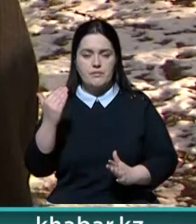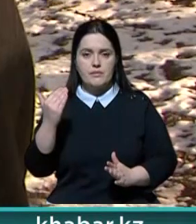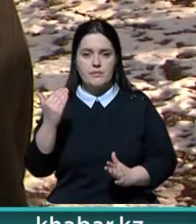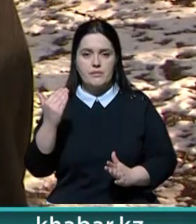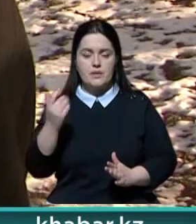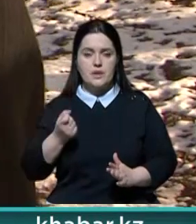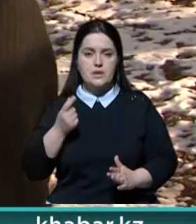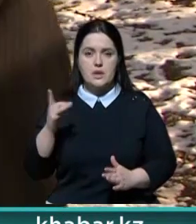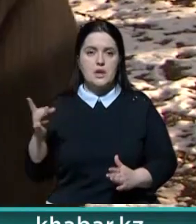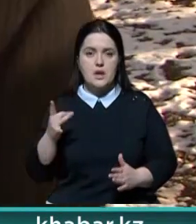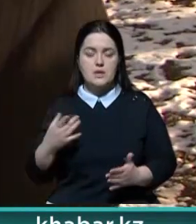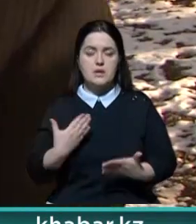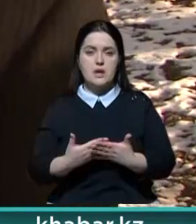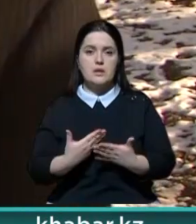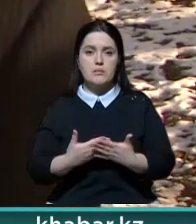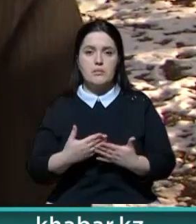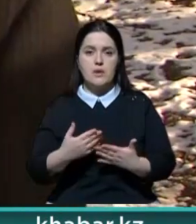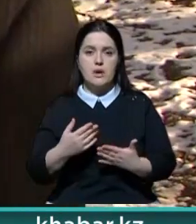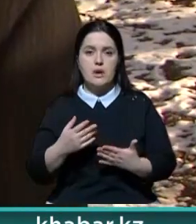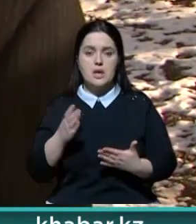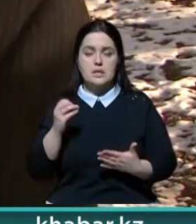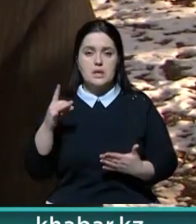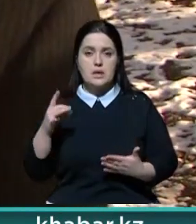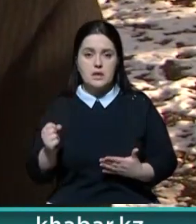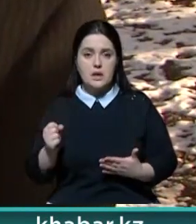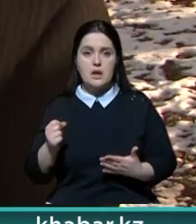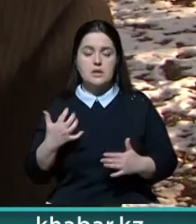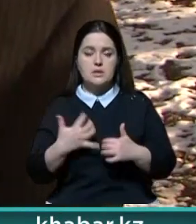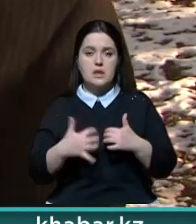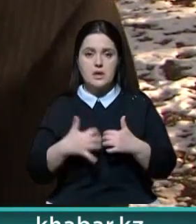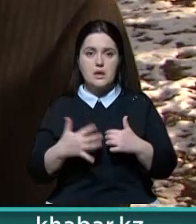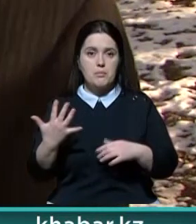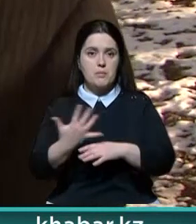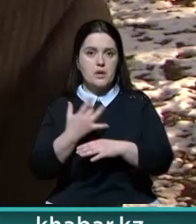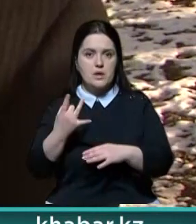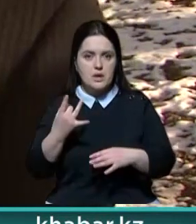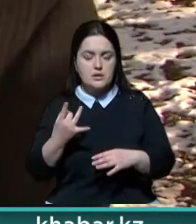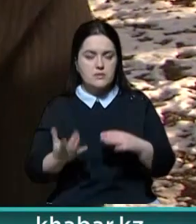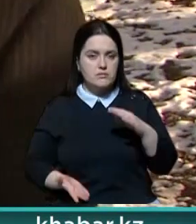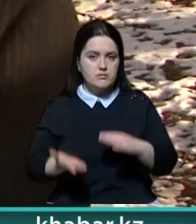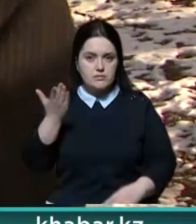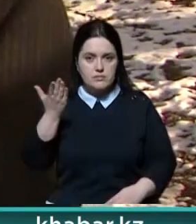несколько раз. Например, диоксид серы превышает в среднем 5 раза, 5 ПДК.